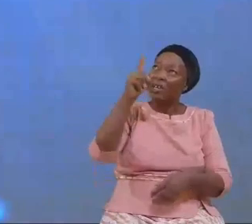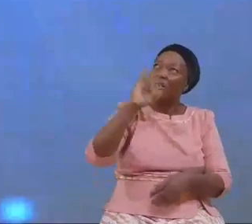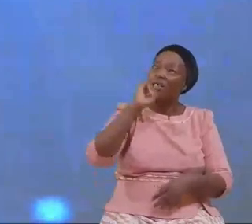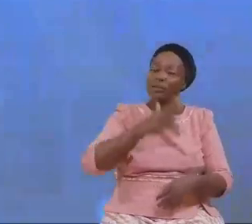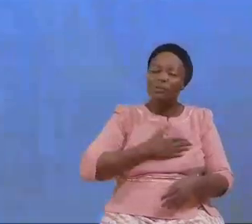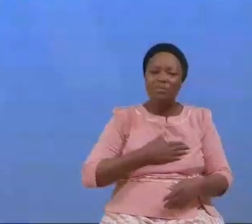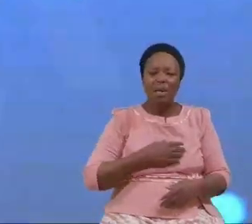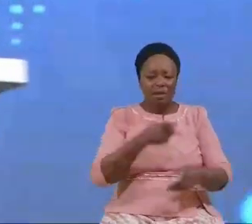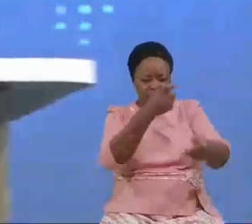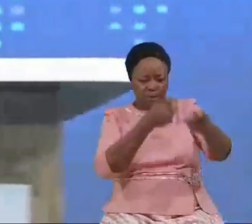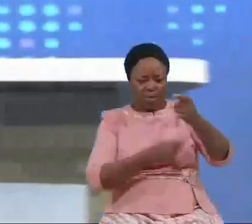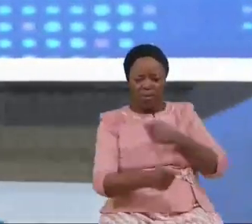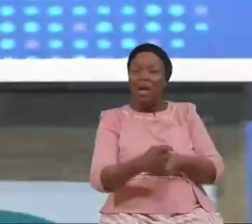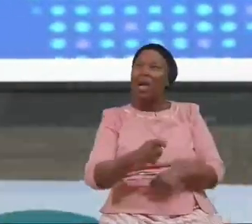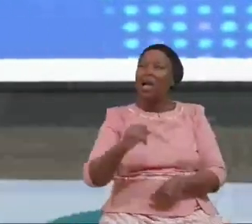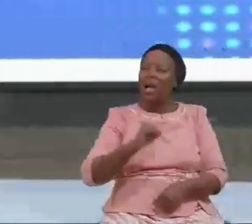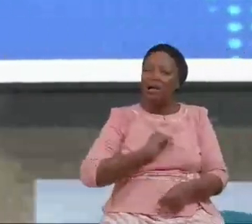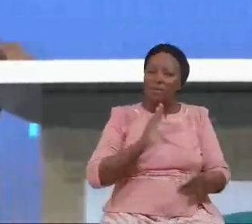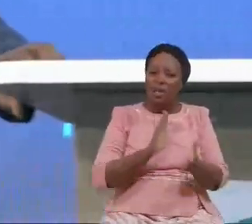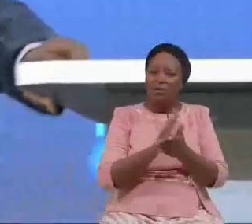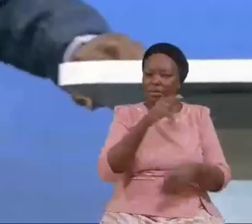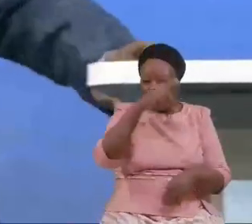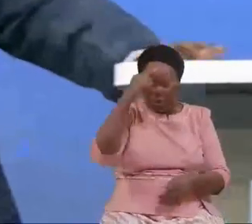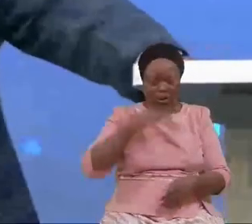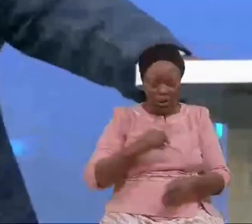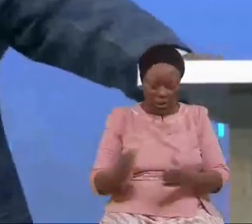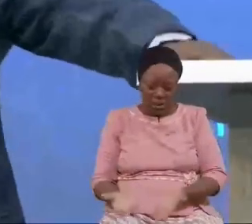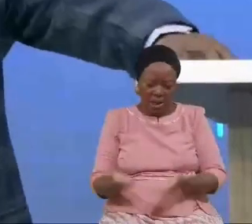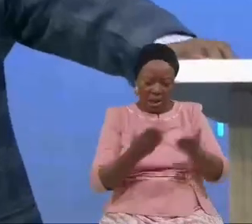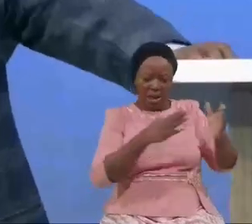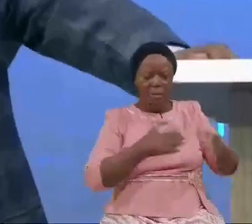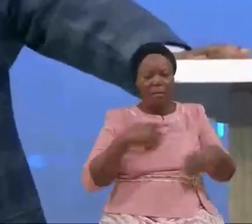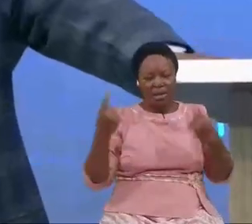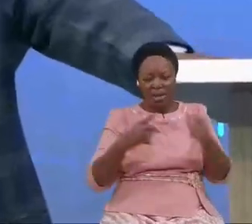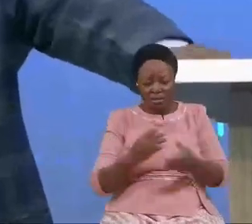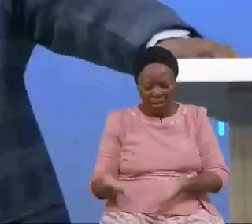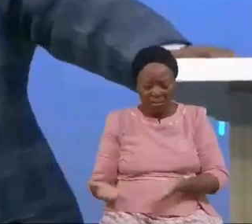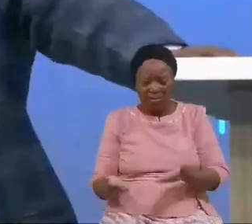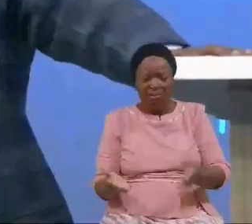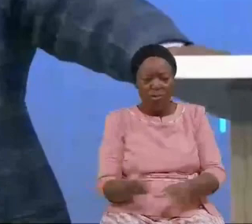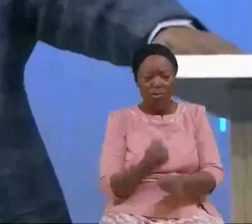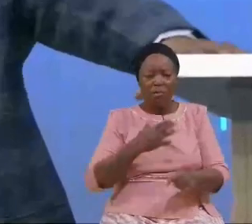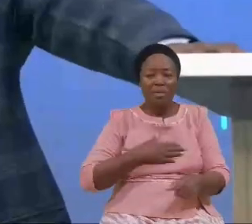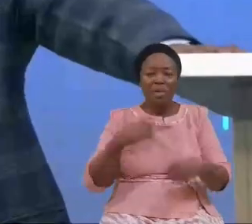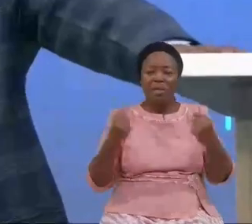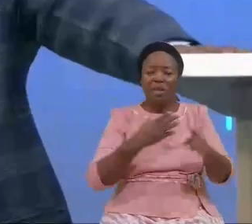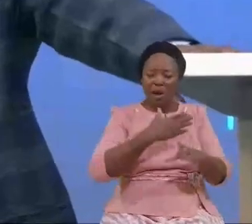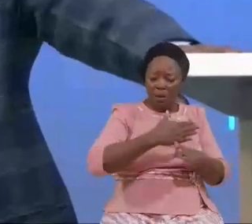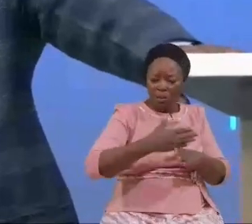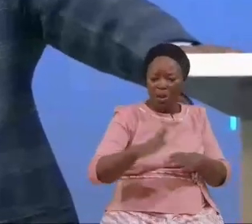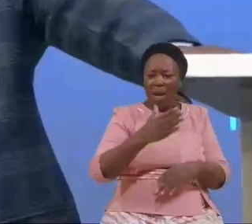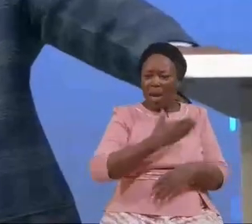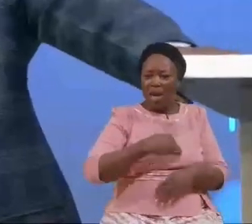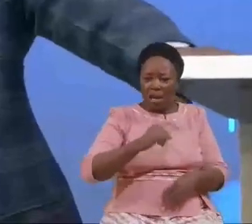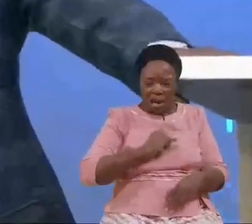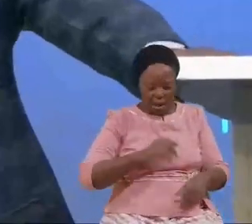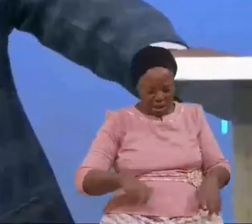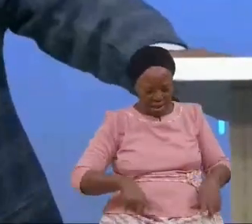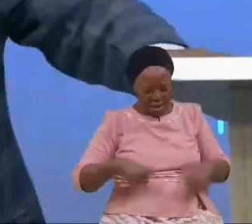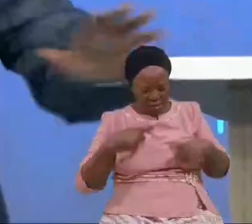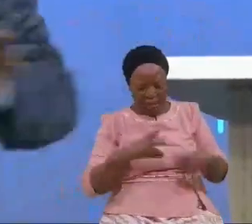substitut il a porté mes péchés il a ôté mes péchés et je viole